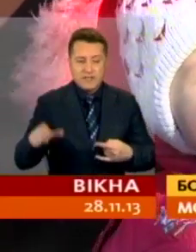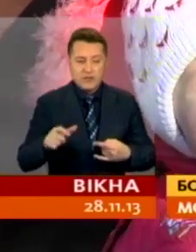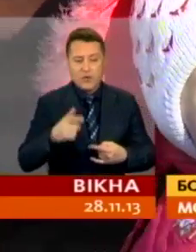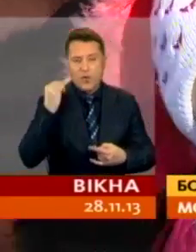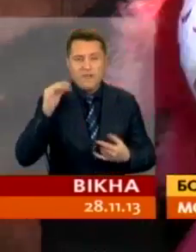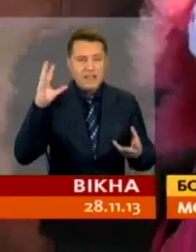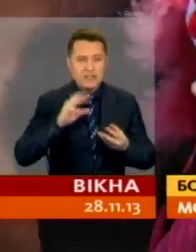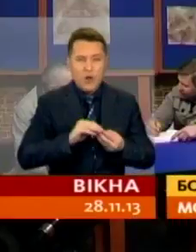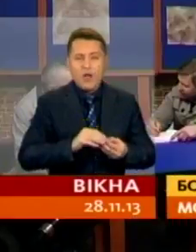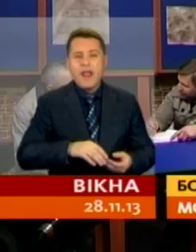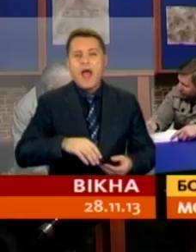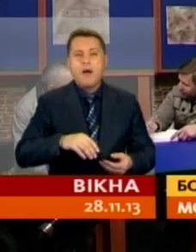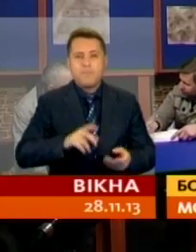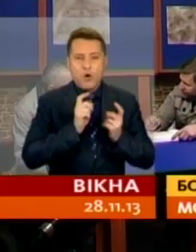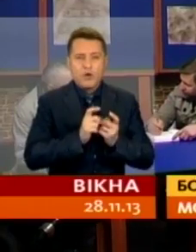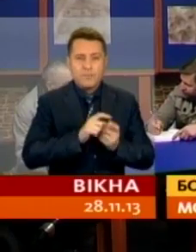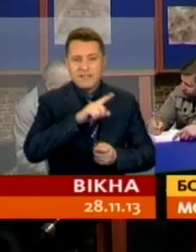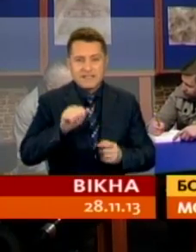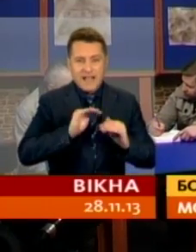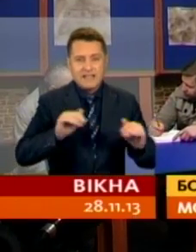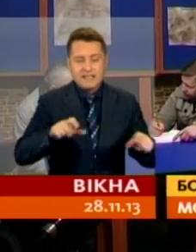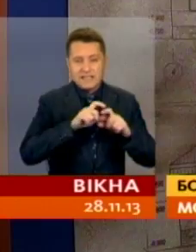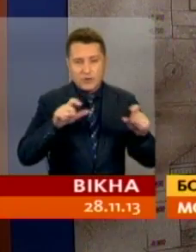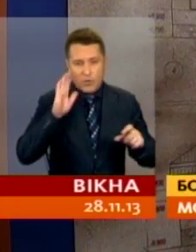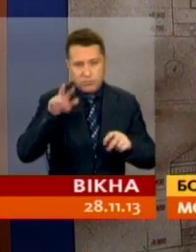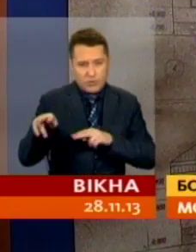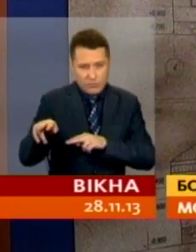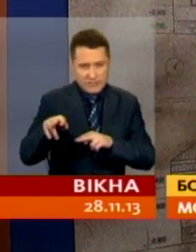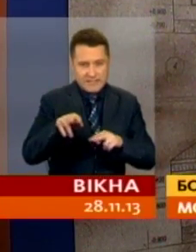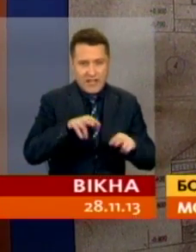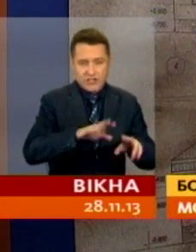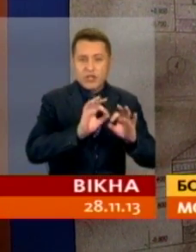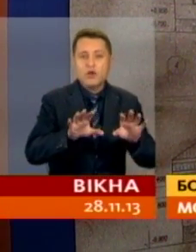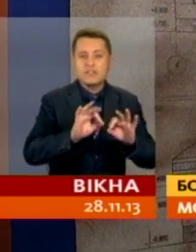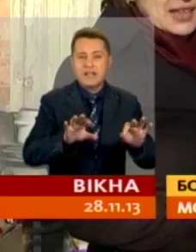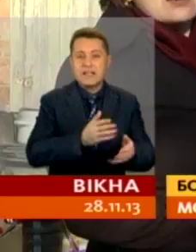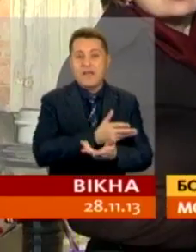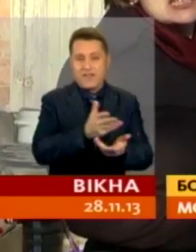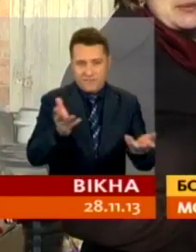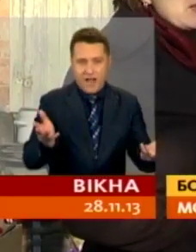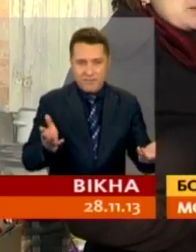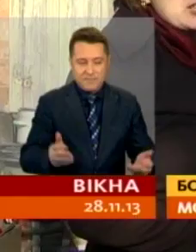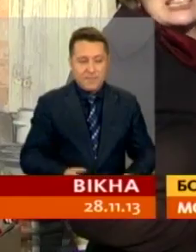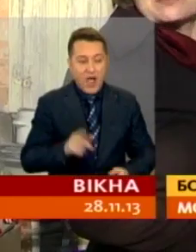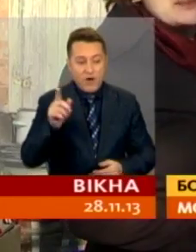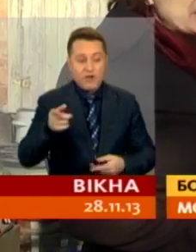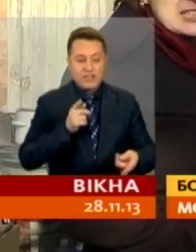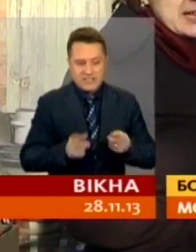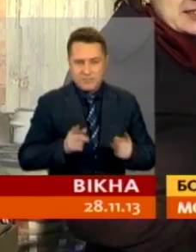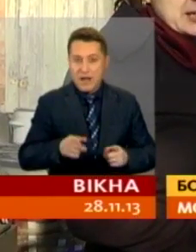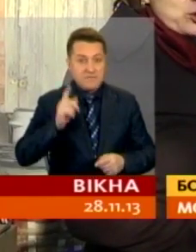за цивілізований дитсадок ми будемо вести аж до фіналу, щоби про всі перипетії потім розказати вам. Вони справді пішли